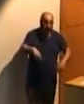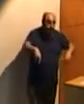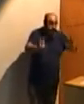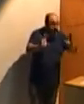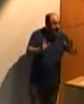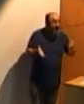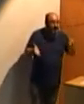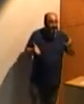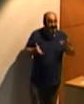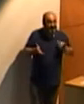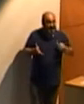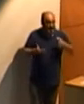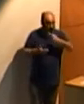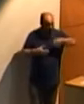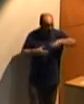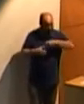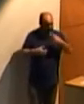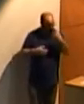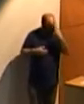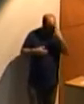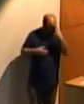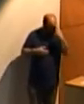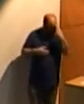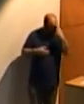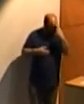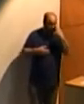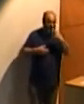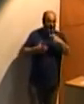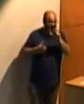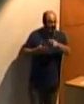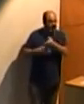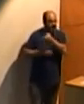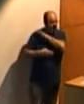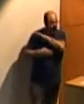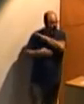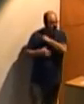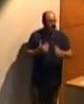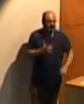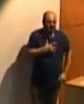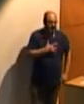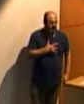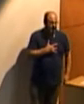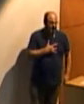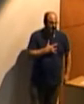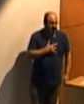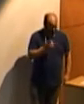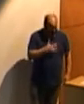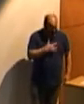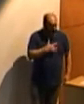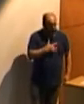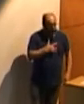si nous pensons à des êtres décédé qui nous sont chers la relation elle est intacte